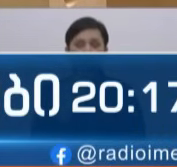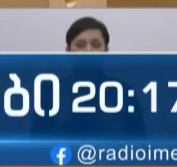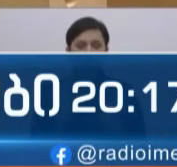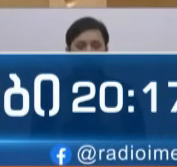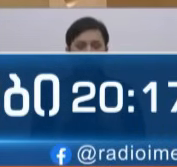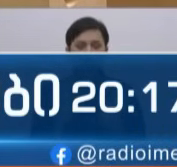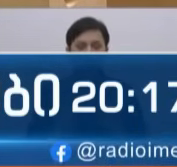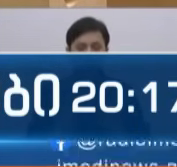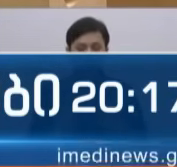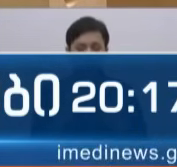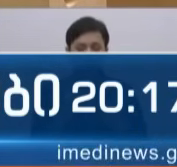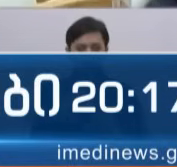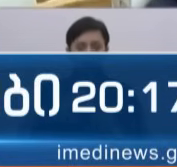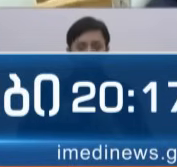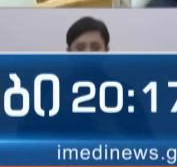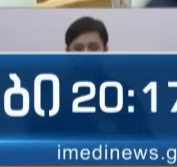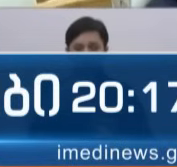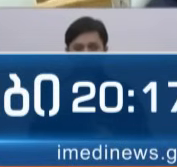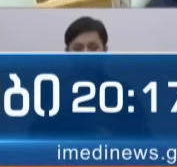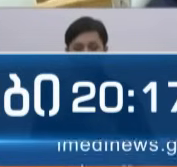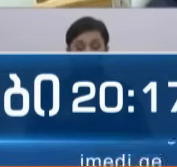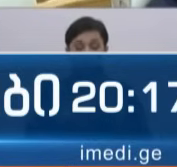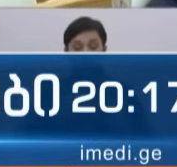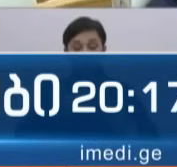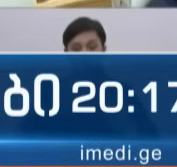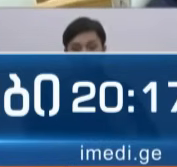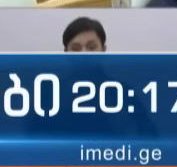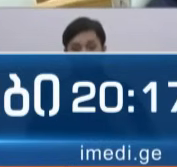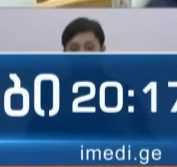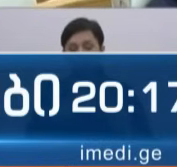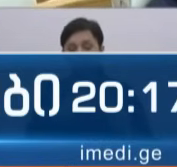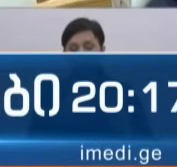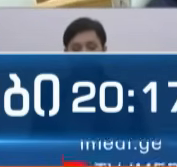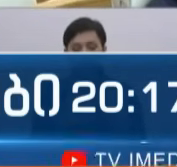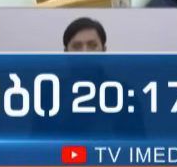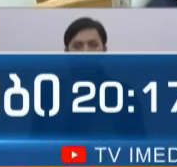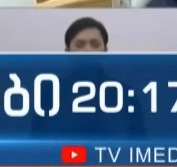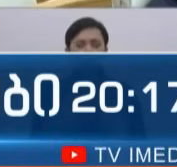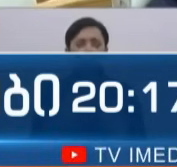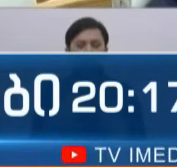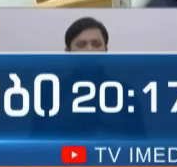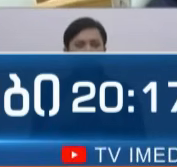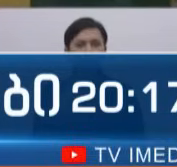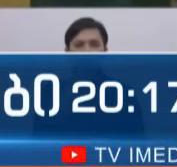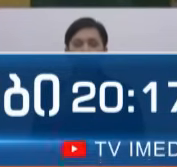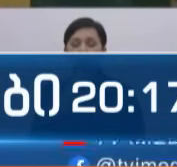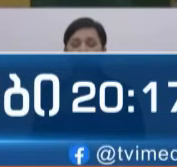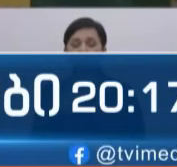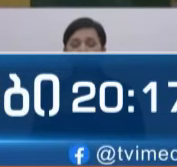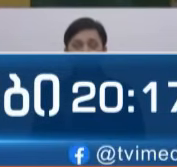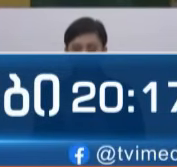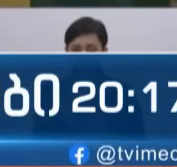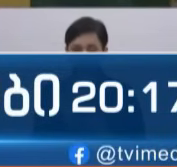სწორ რელსებზე, რის შედეგადაც 2012 წლის შემდეგ, ამ პერიოდში გამოვლილი ორი გლობალური და რეგიონული ეკონომიკური კრიზისის